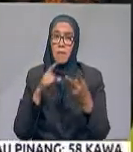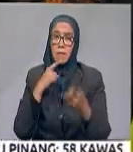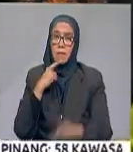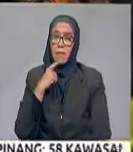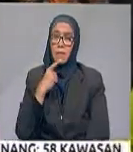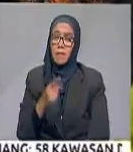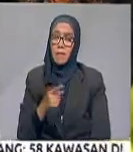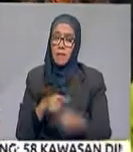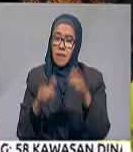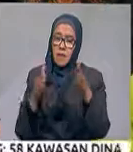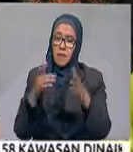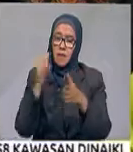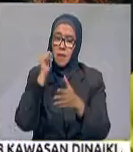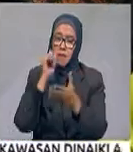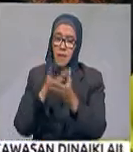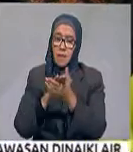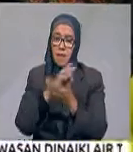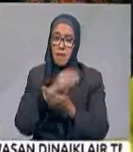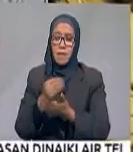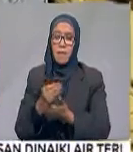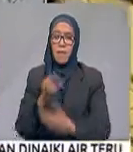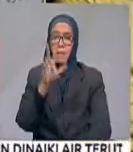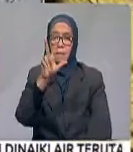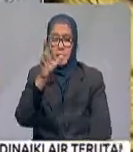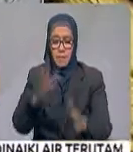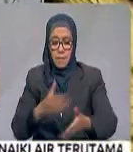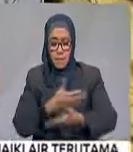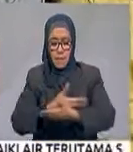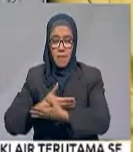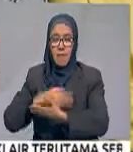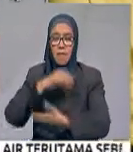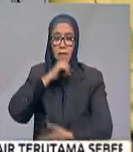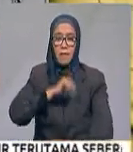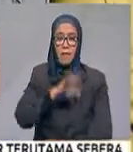3 orang anak berusia 7 hingga 16 tahun.